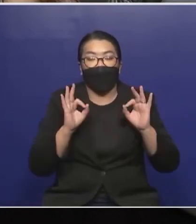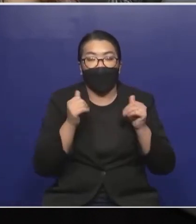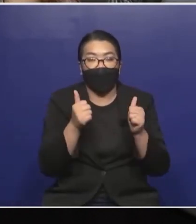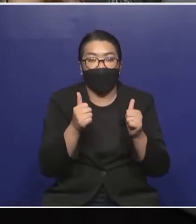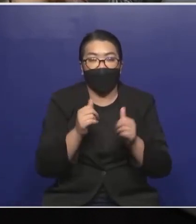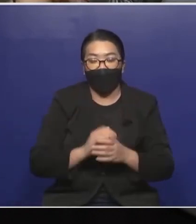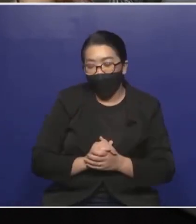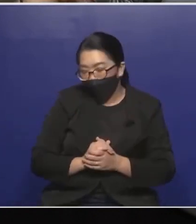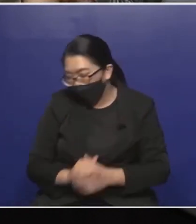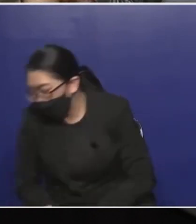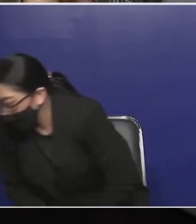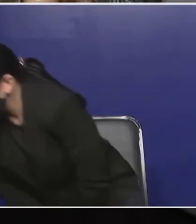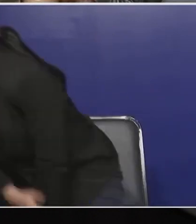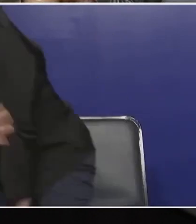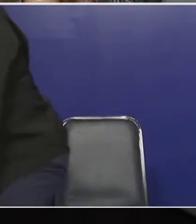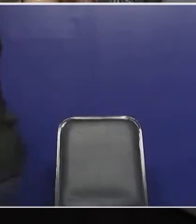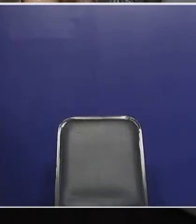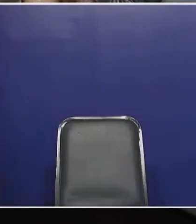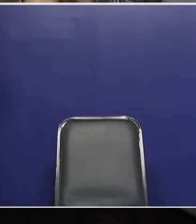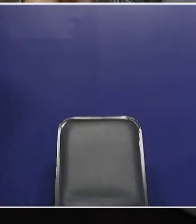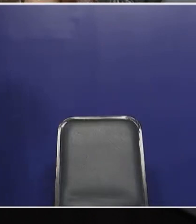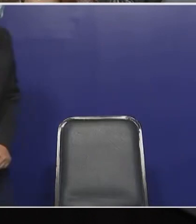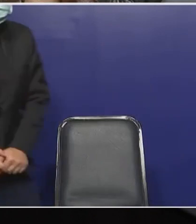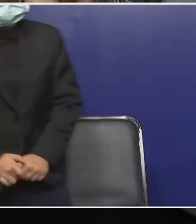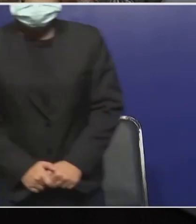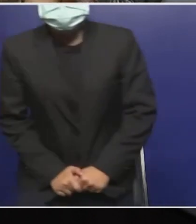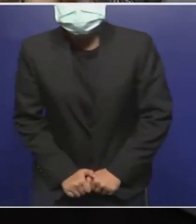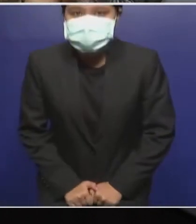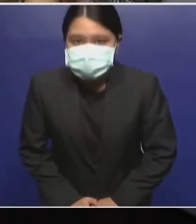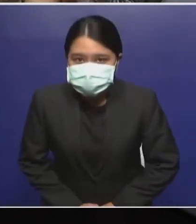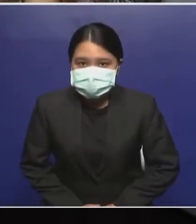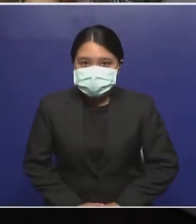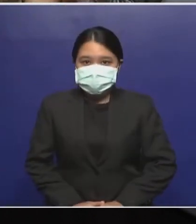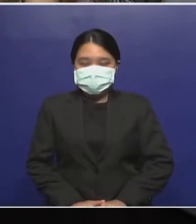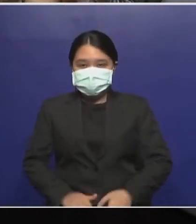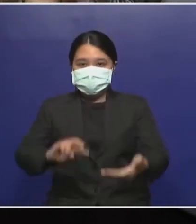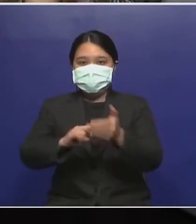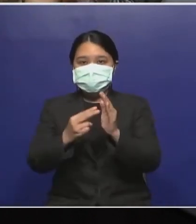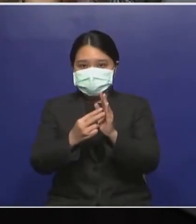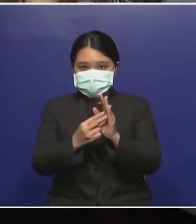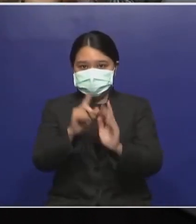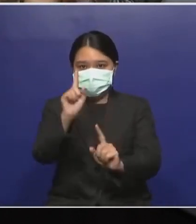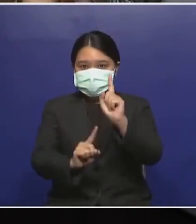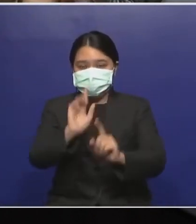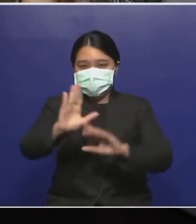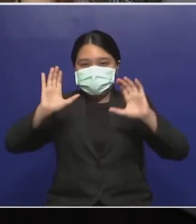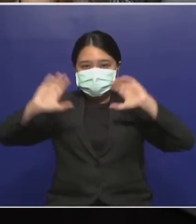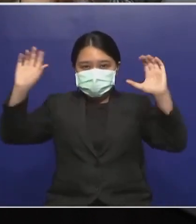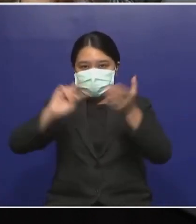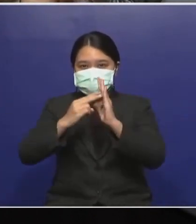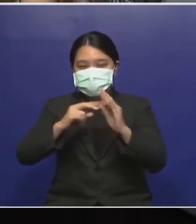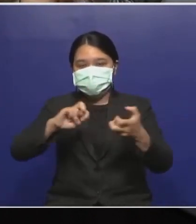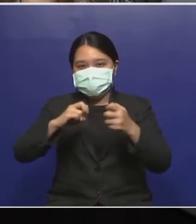บตรงที่ชัดเจนเลยครับ วาตัวชีวัดของรัดไม่ตอบจวปสงแล้อมแก fingers อะไรไม่ได้เลย